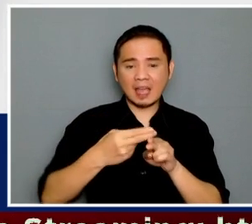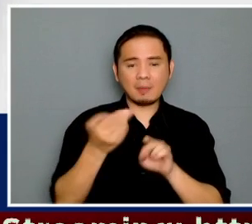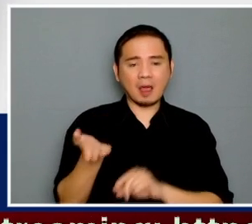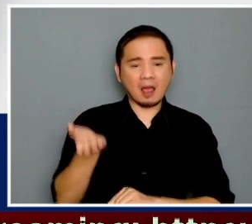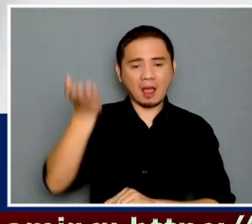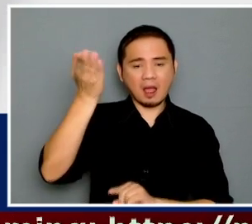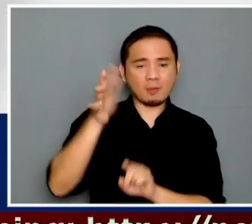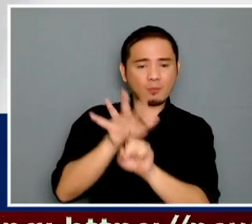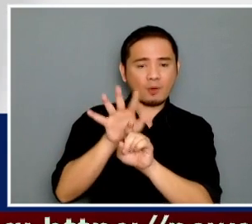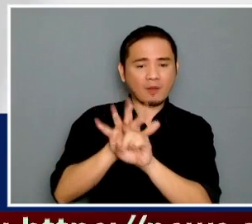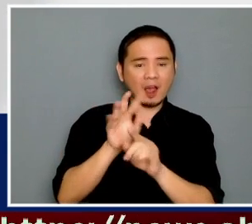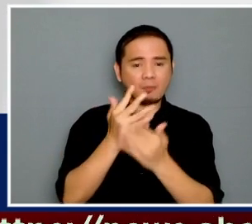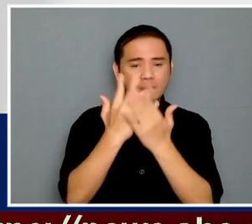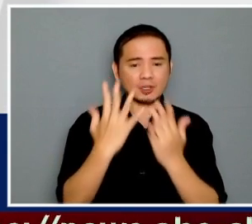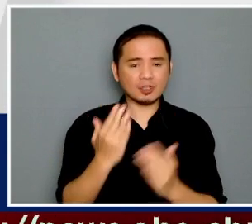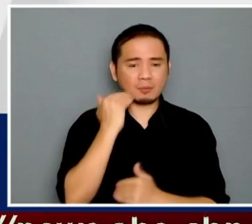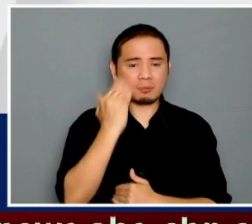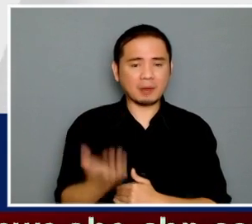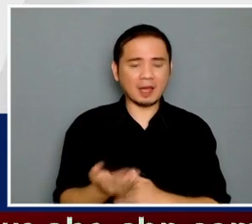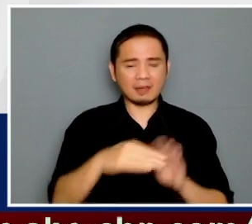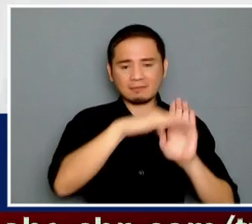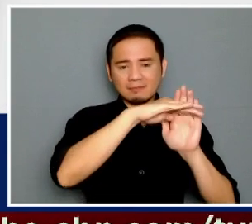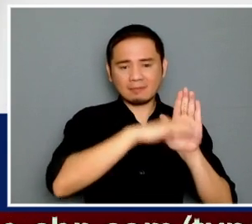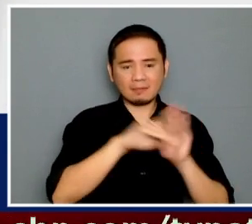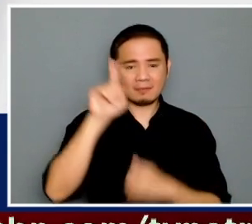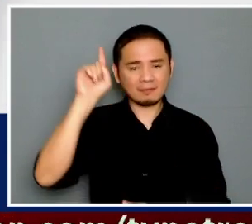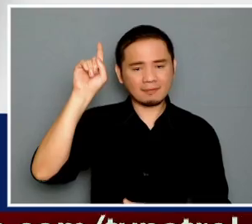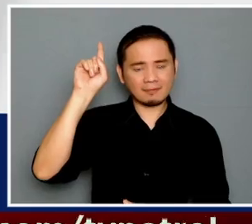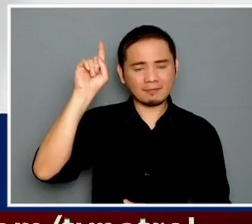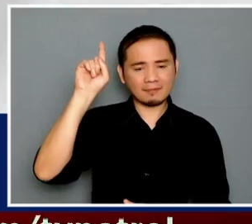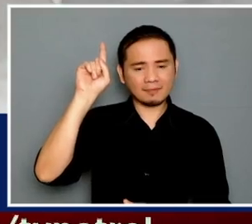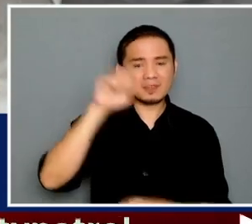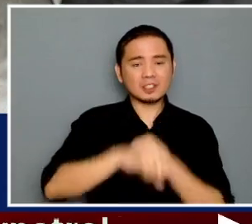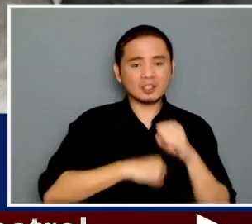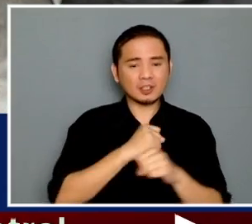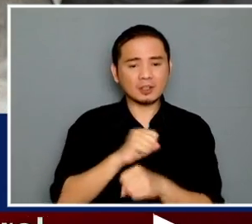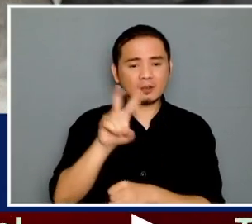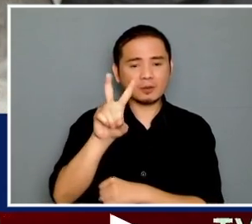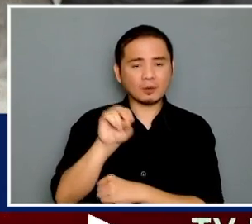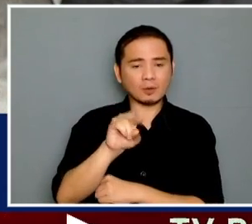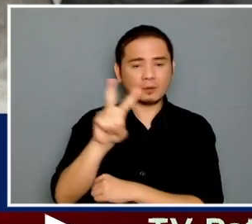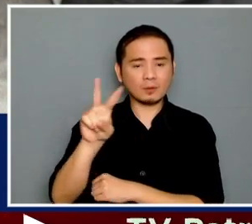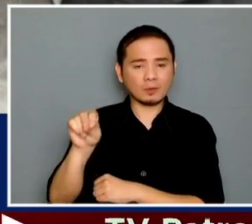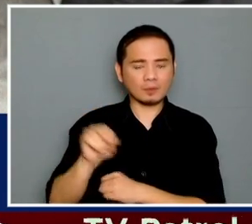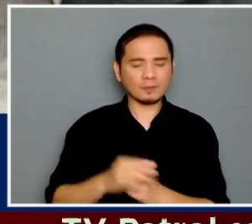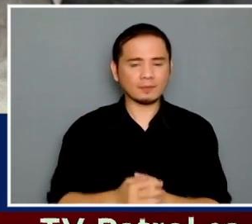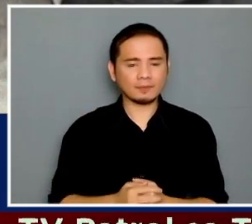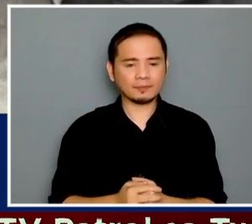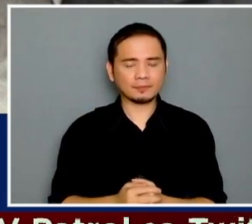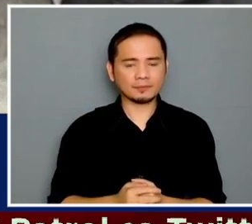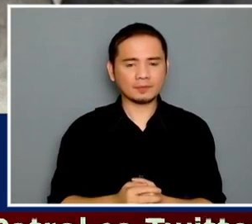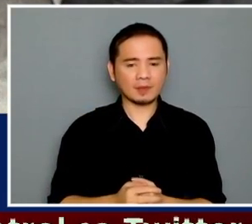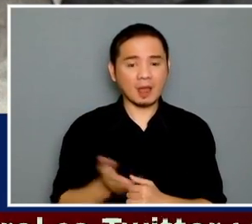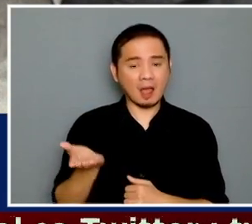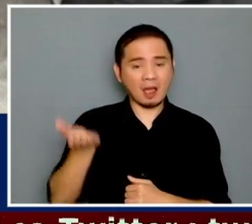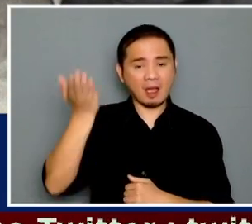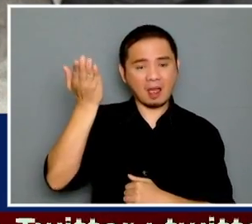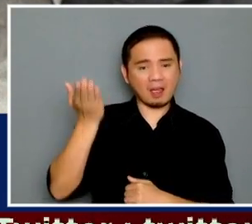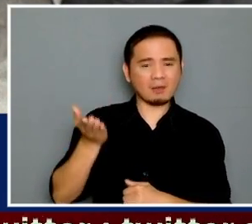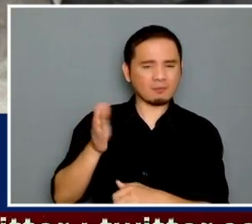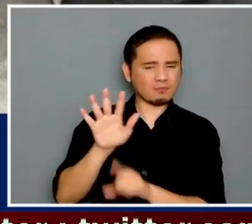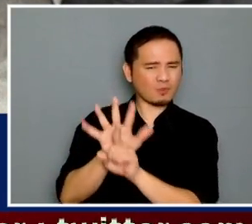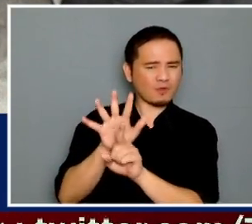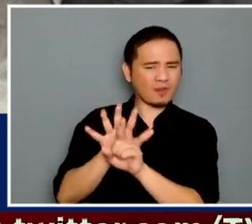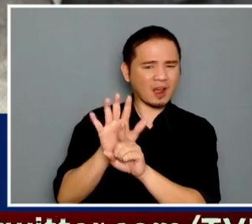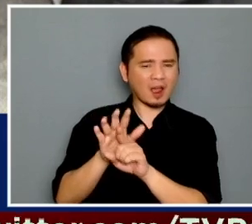sa Bilibid ang namatay umano sa COVID-19 noong 2020. High-profile drug lords na namatay ng COVID, ganun.